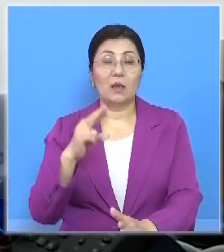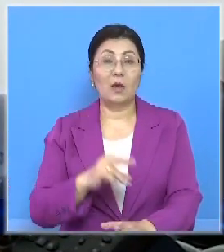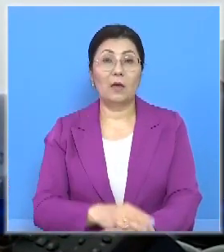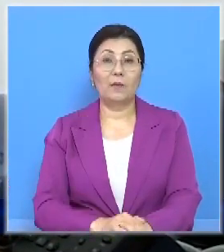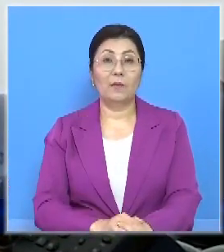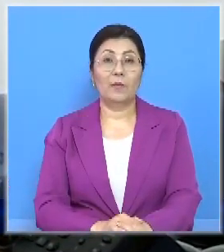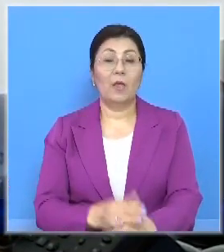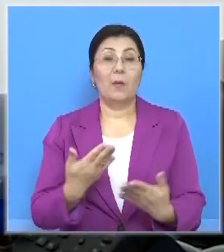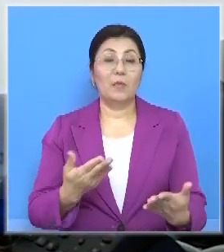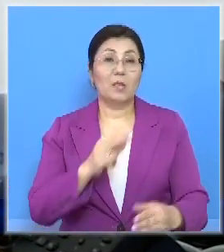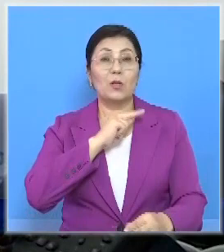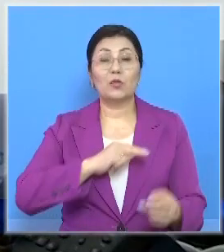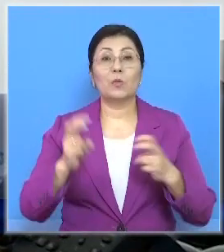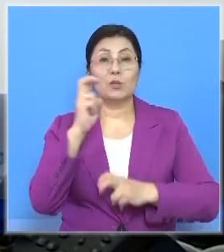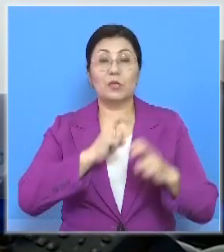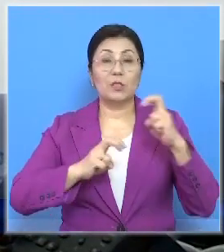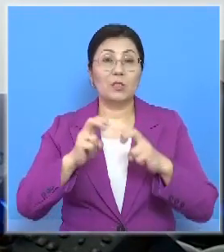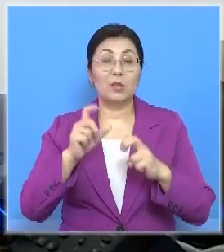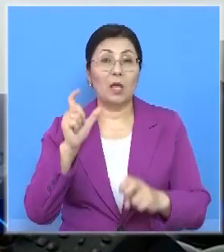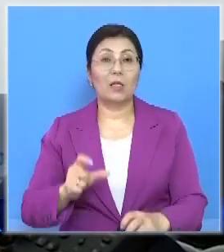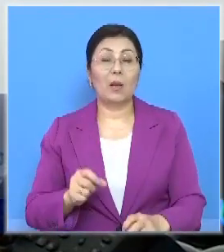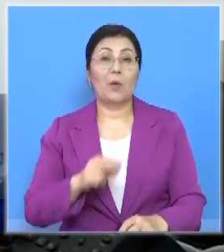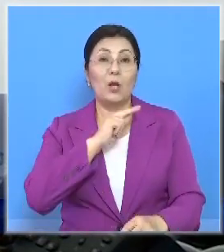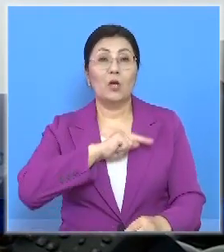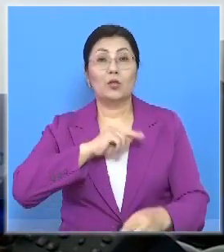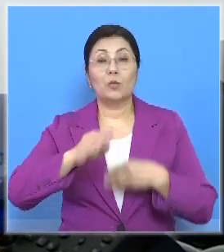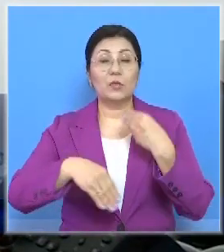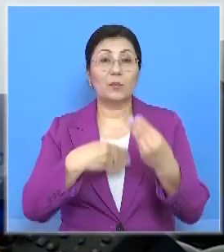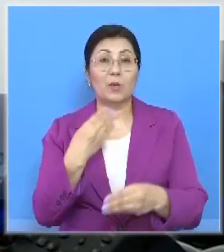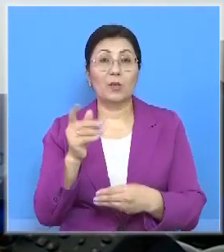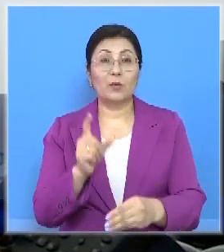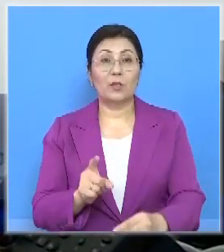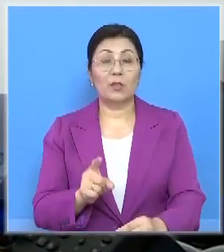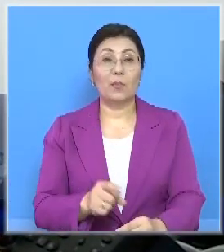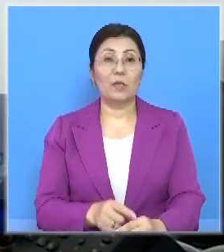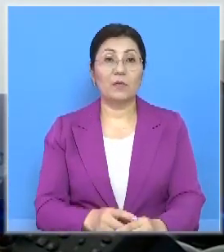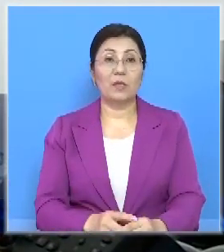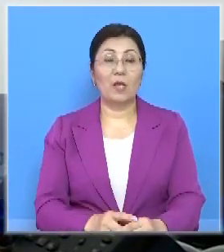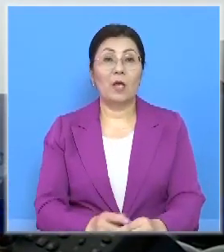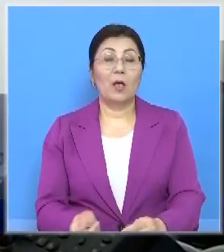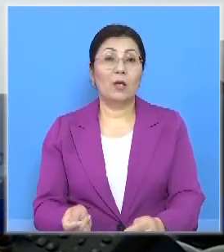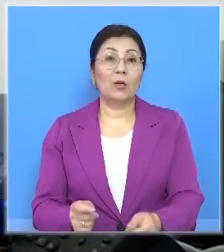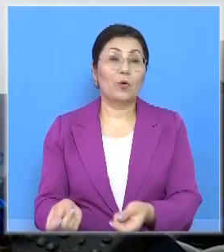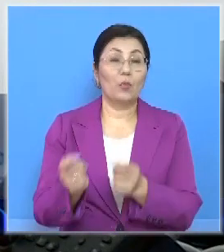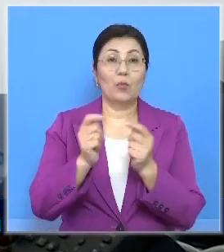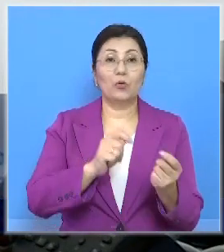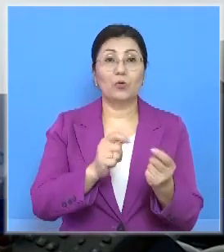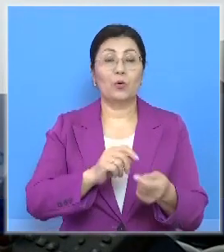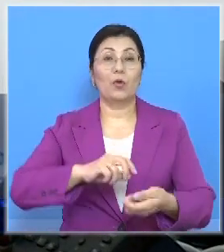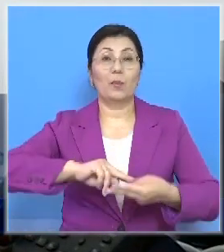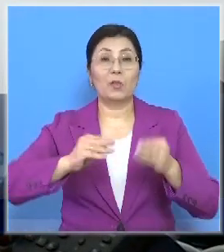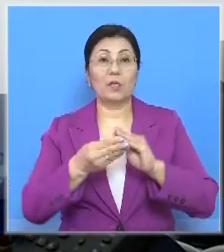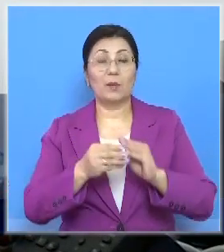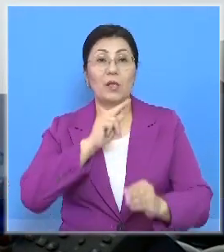жұмыс іздеушіге, жұмыс берушіге, я болмаса көші-қон мәселесі болса, еңбек